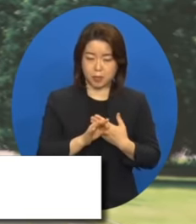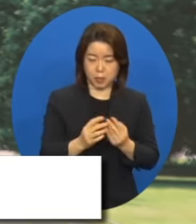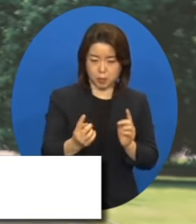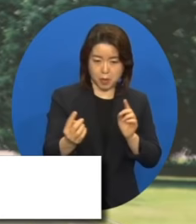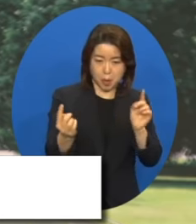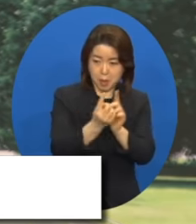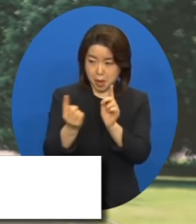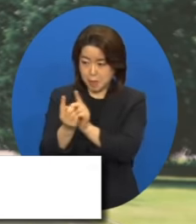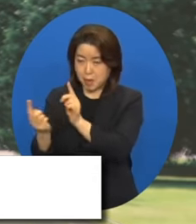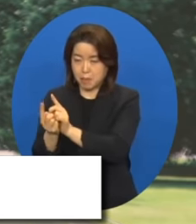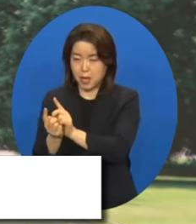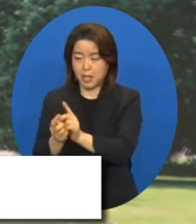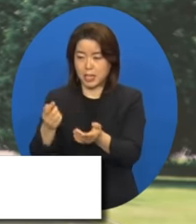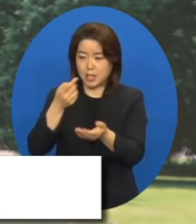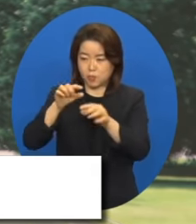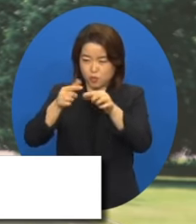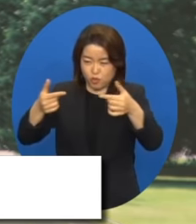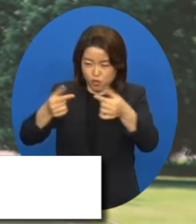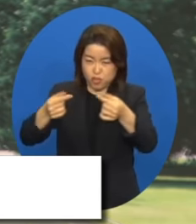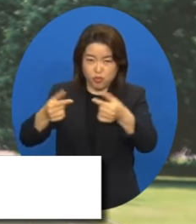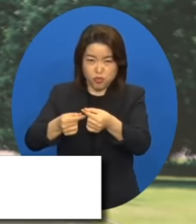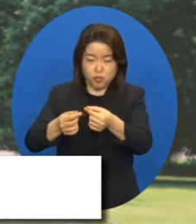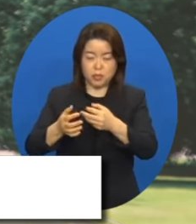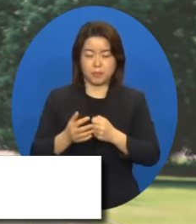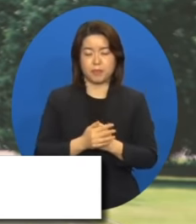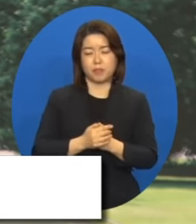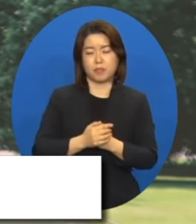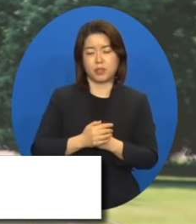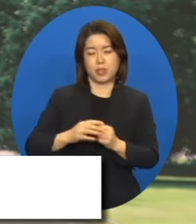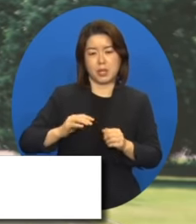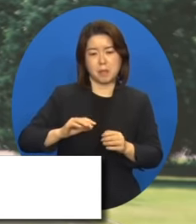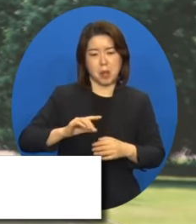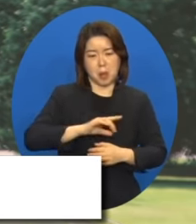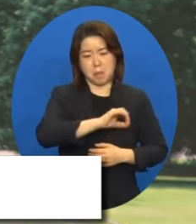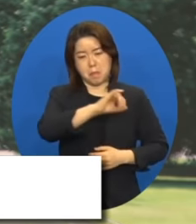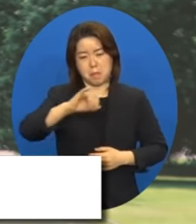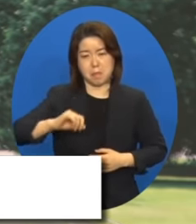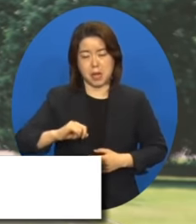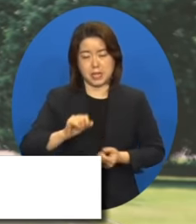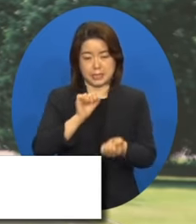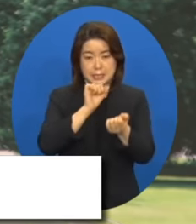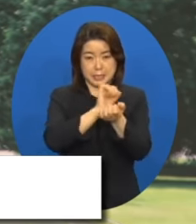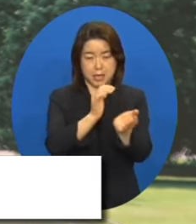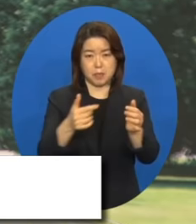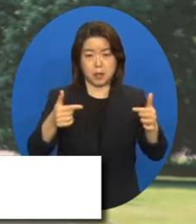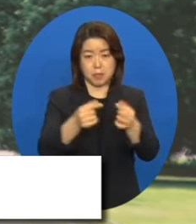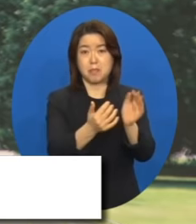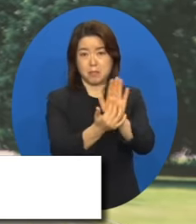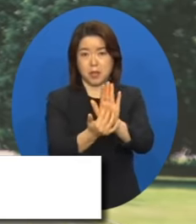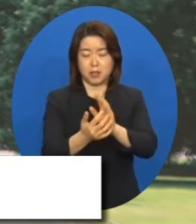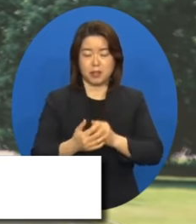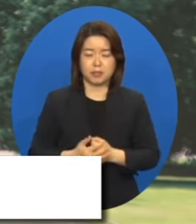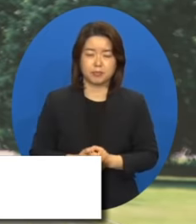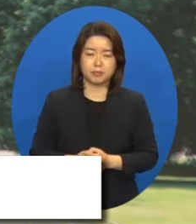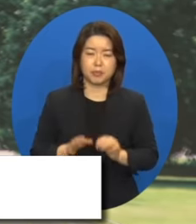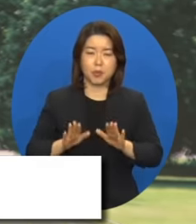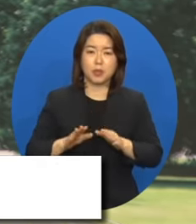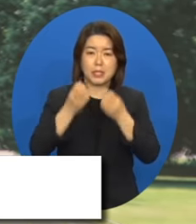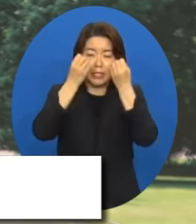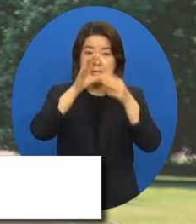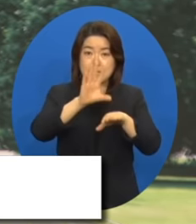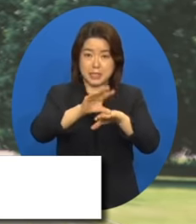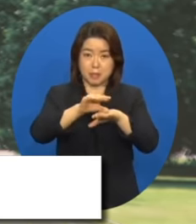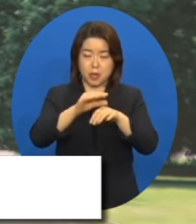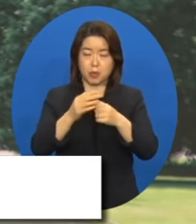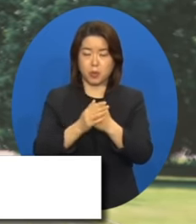하려고 사람들 사이에 바이러스 감염을 막아보자는 거죠. 오늘도 온라인 생방송으로